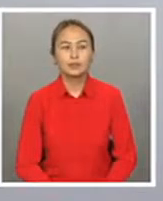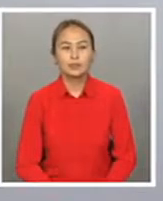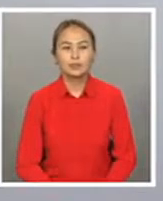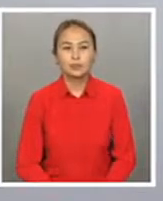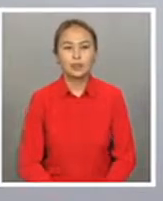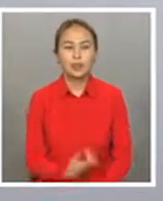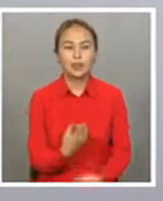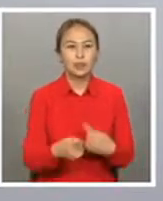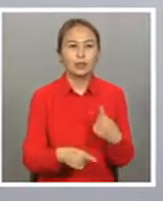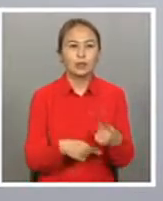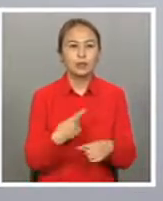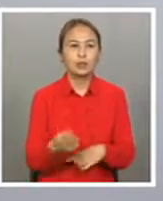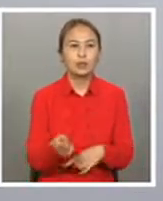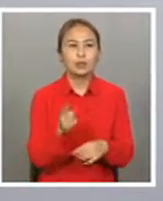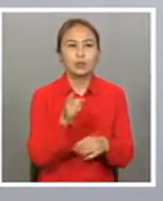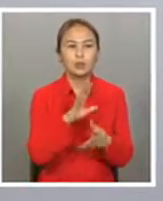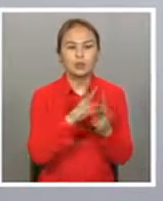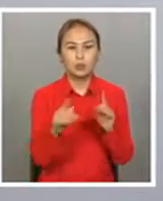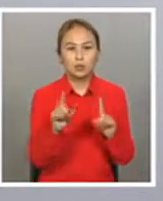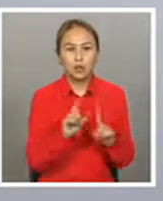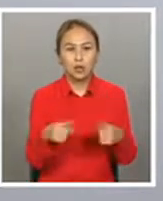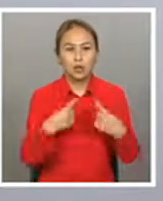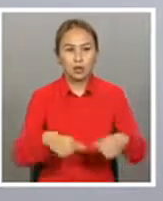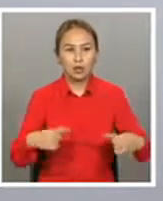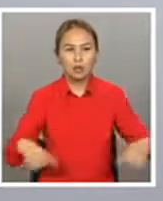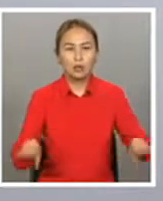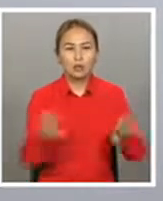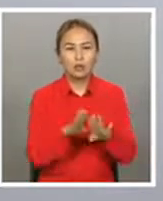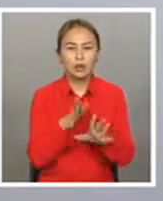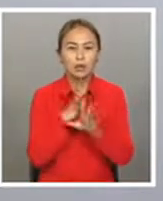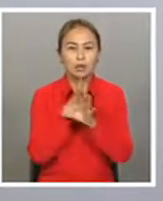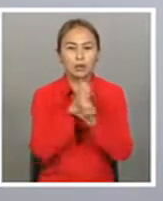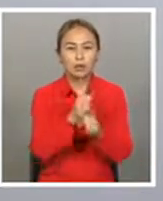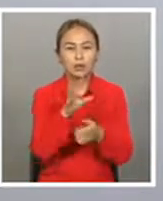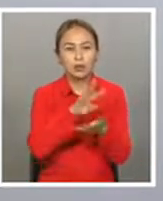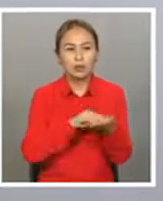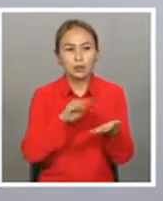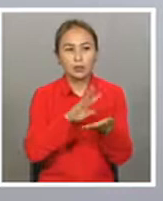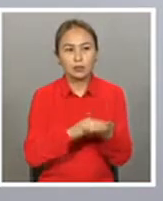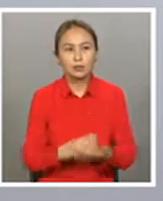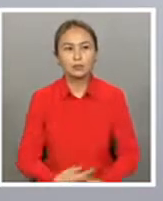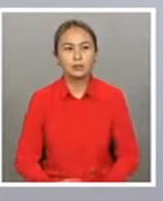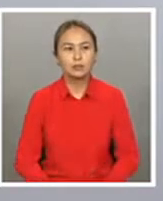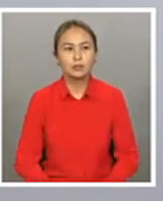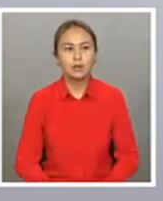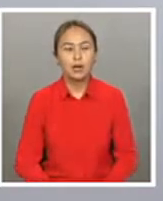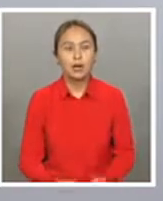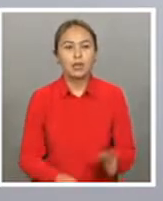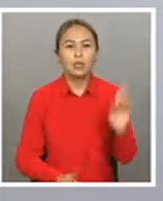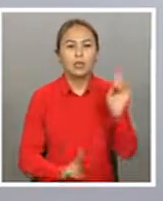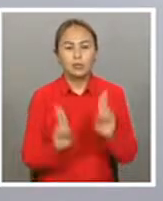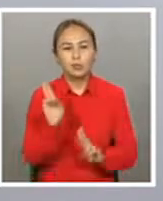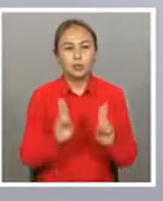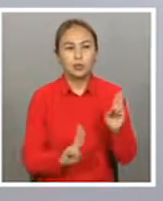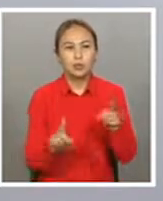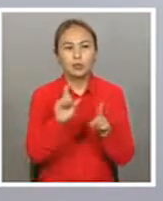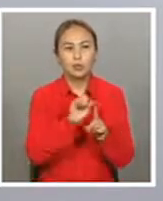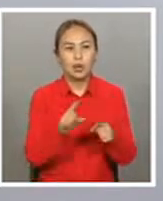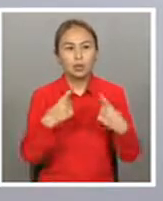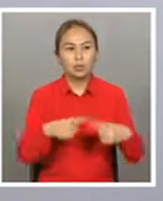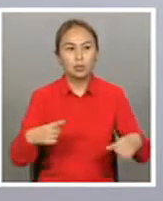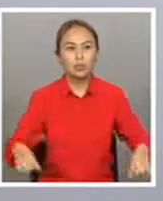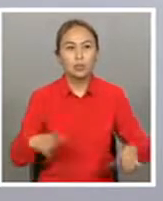Келесі, бөлімдері әртүрлі бөлшектерді азайтуды қайталайық. Ереже: бөлімдері